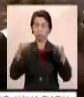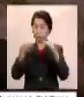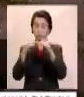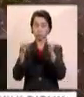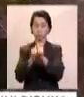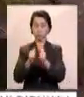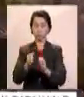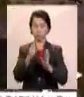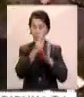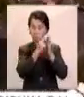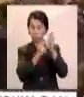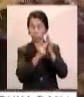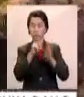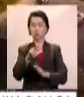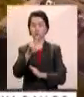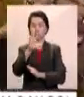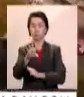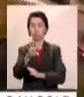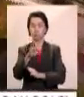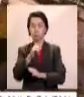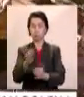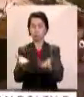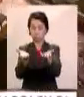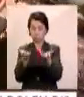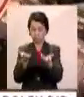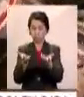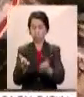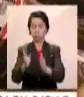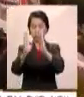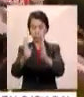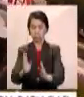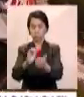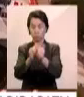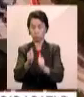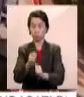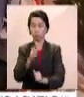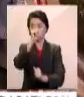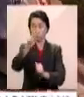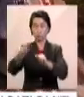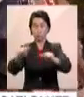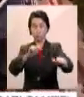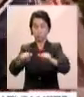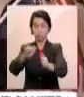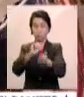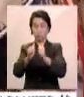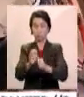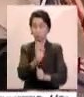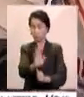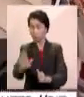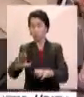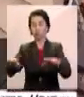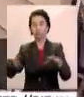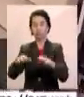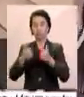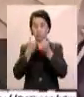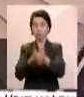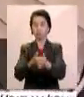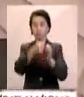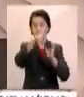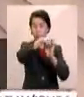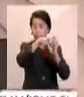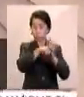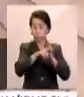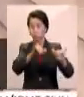dengan peruntukan Seksyen 34 yang menghendaki badan sukan untuk memastikan aktiviti sukan mereka dijalankan mengikut peraturan